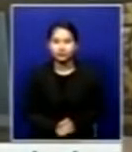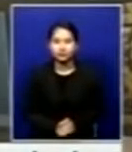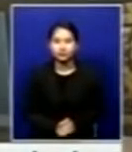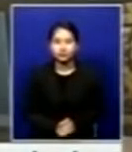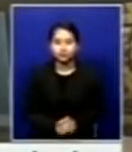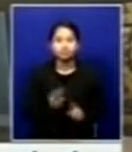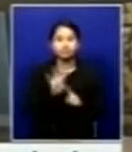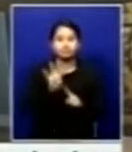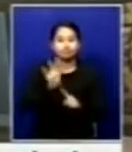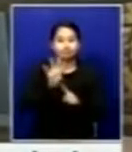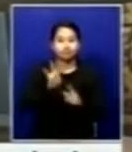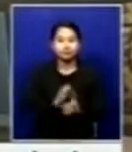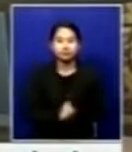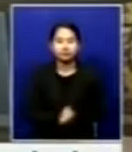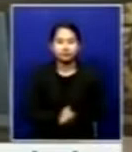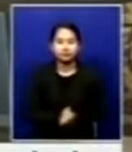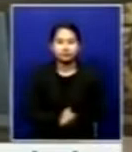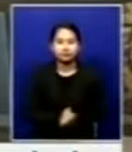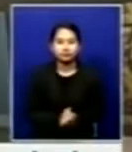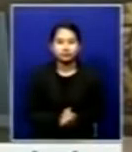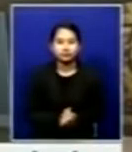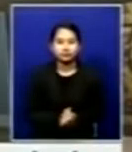ข้อที่4ครับท่านประธานครับ